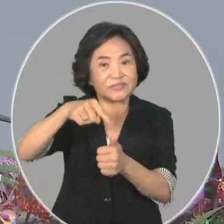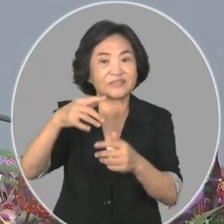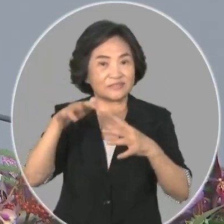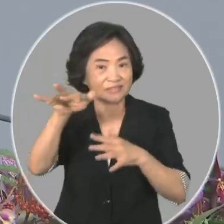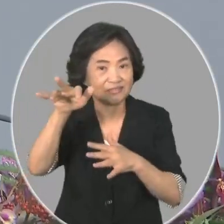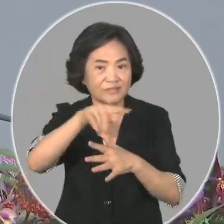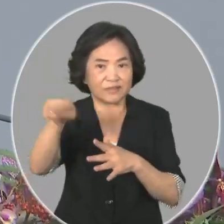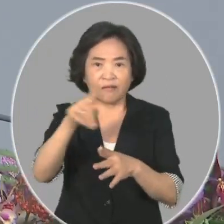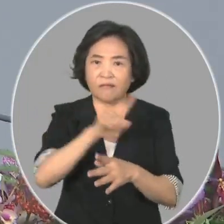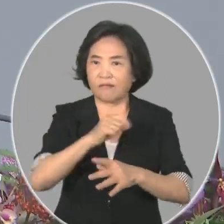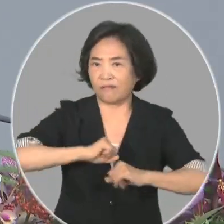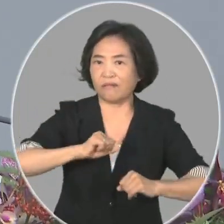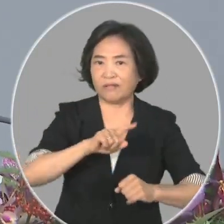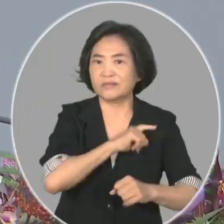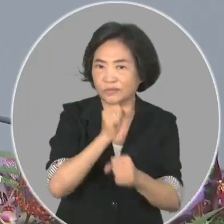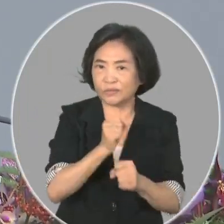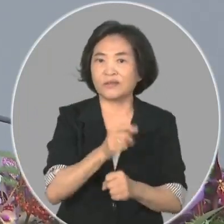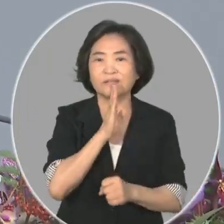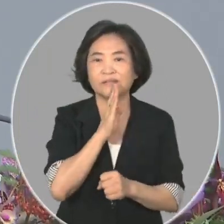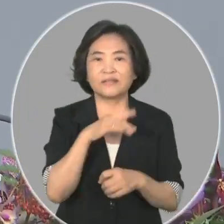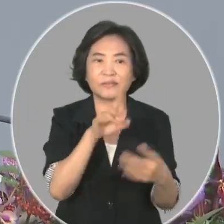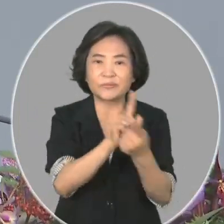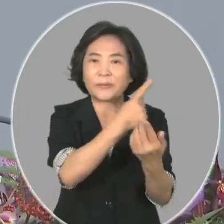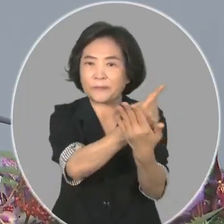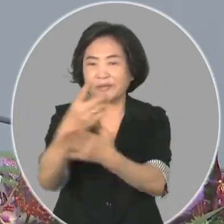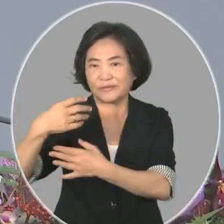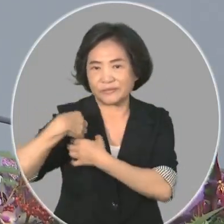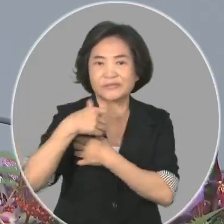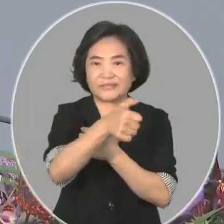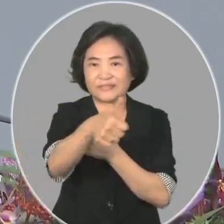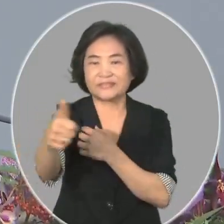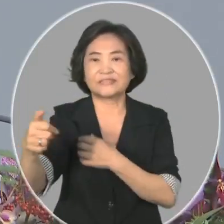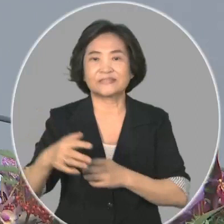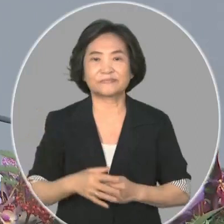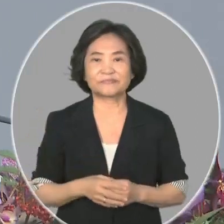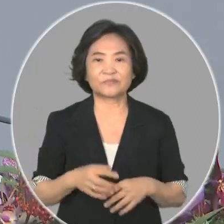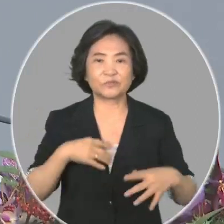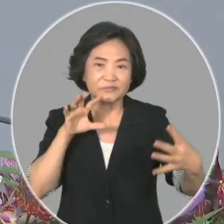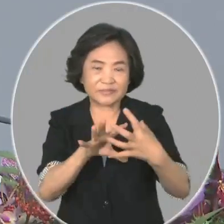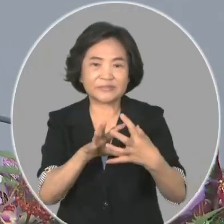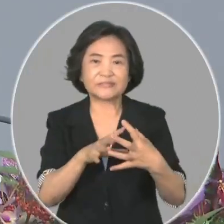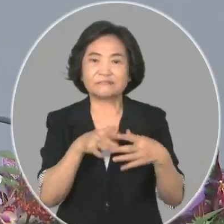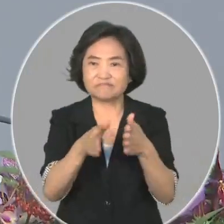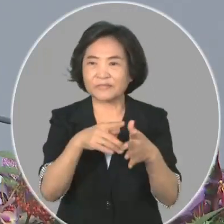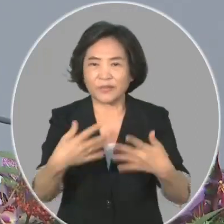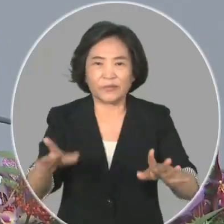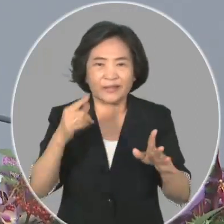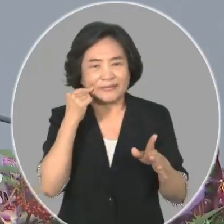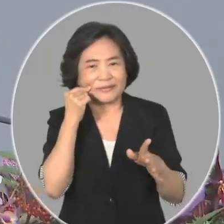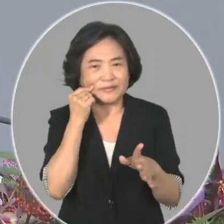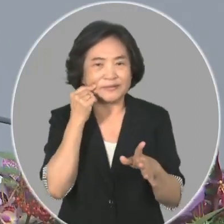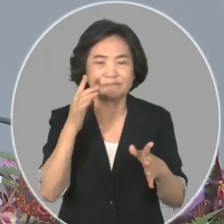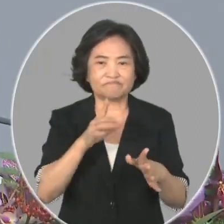果。谢谢全体的国军弟兄姐妹跟我一起克服万难，交